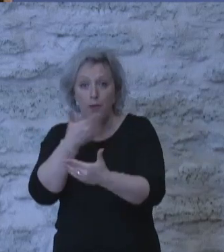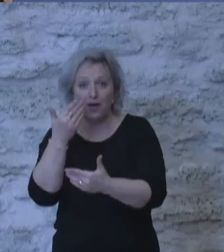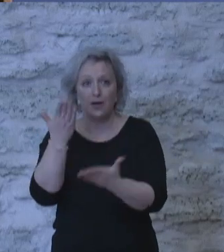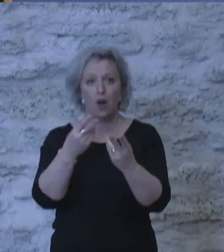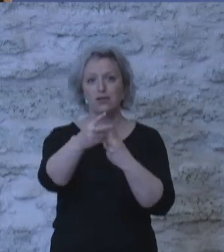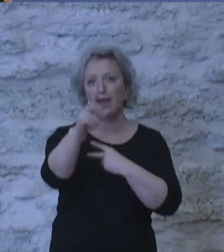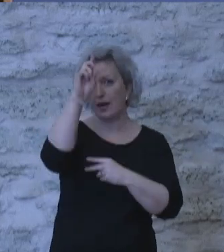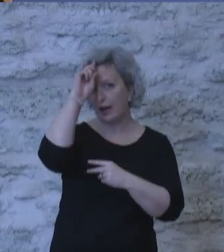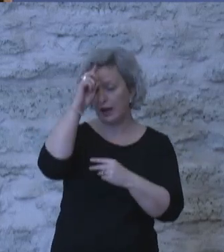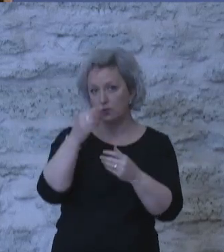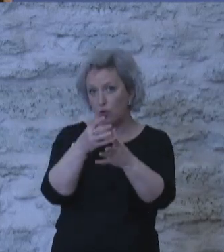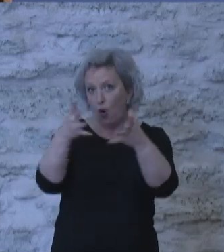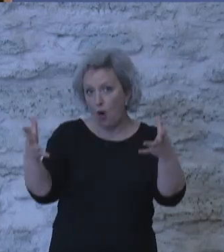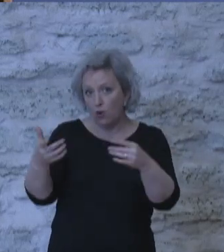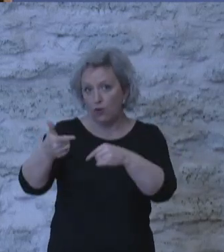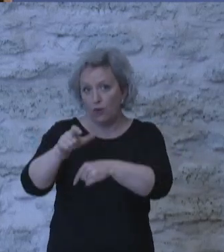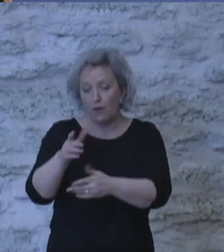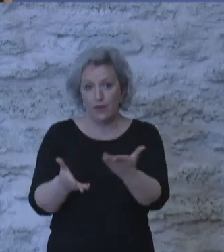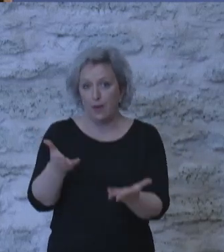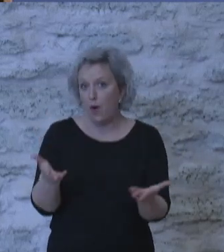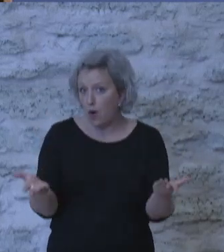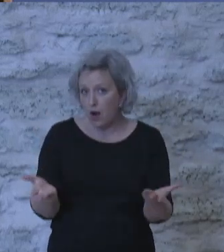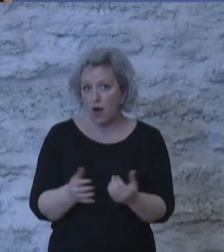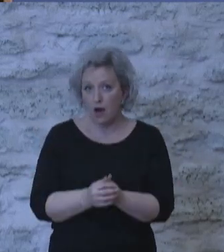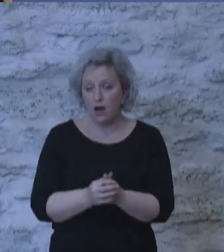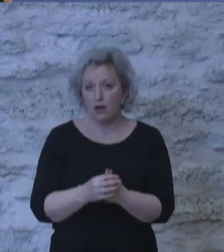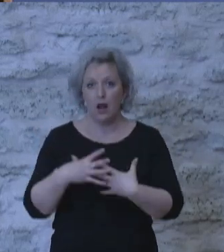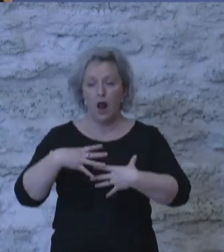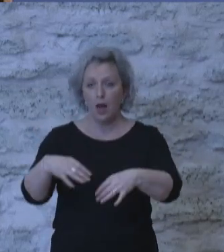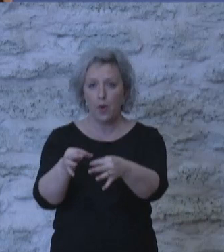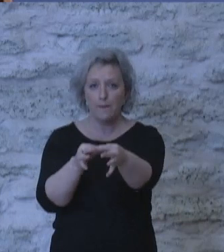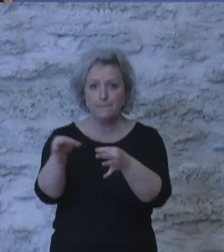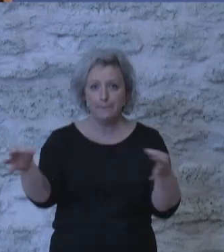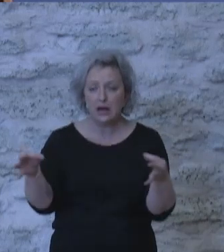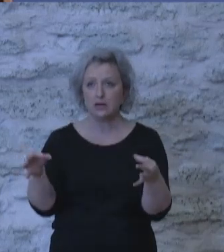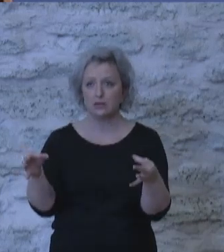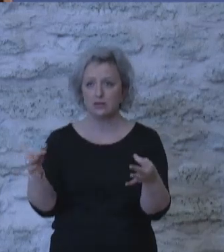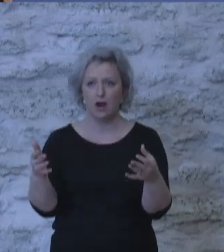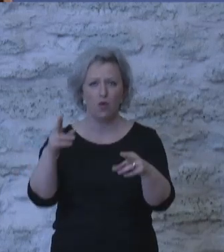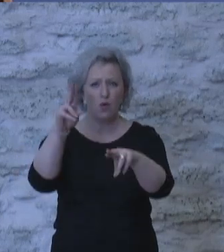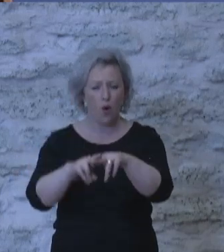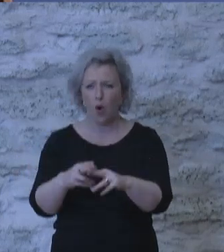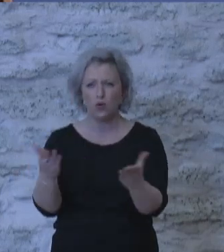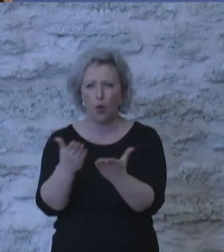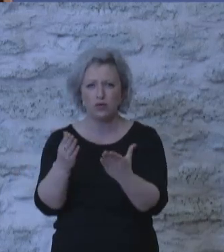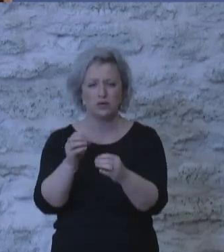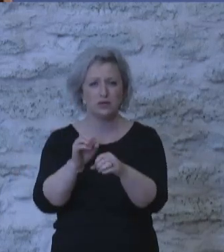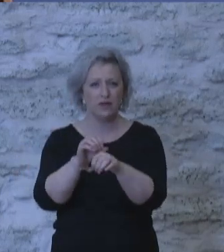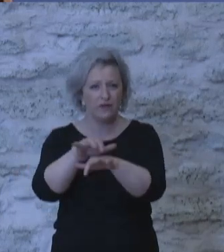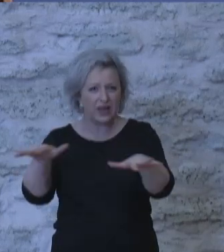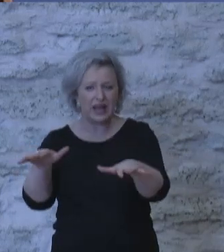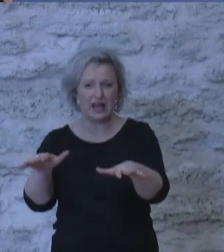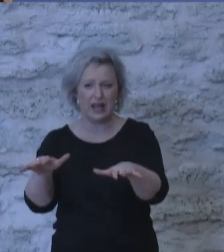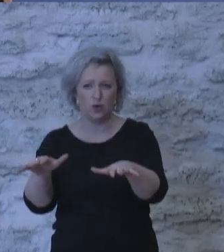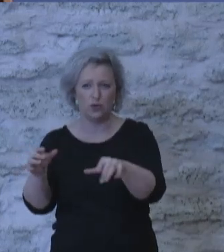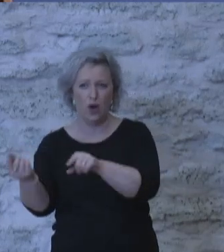mingid muud riigid, kus on veel suurem see olnud. Ja seda lõpuni mõõta, et kus kohas nüüd see viirus või see bakter on